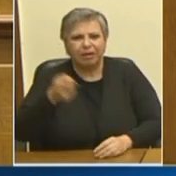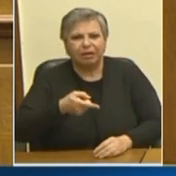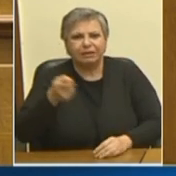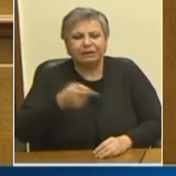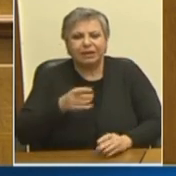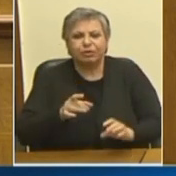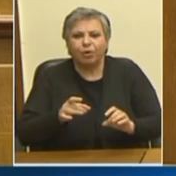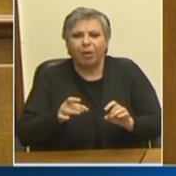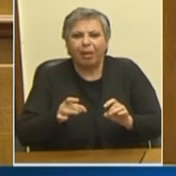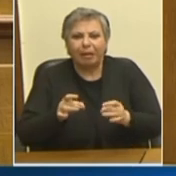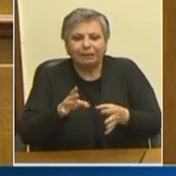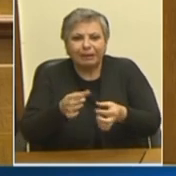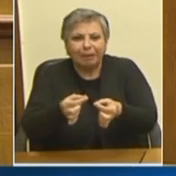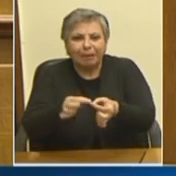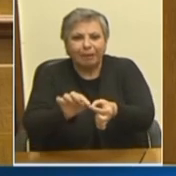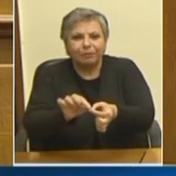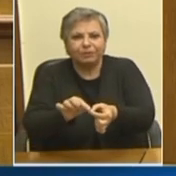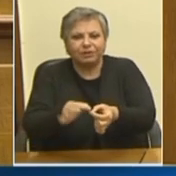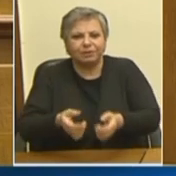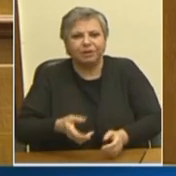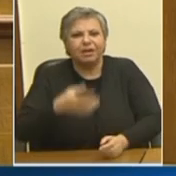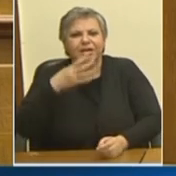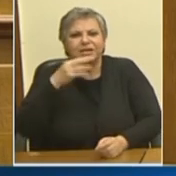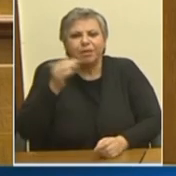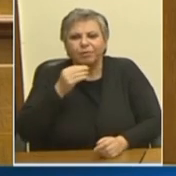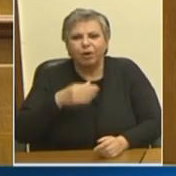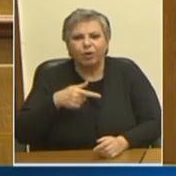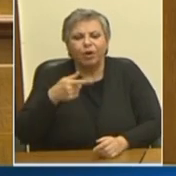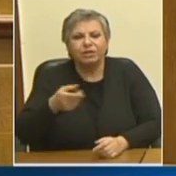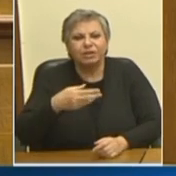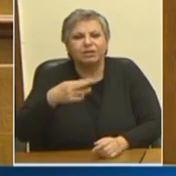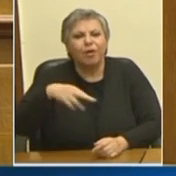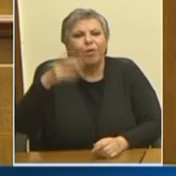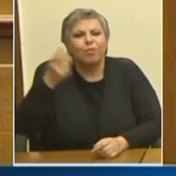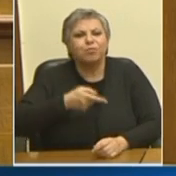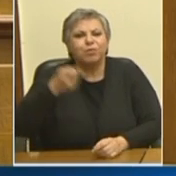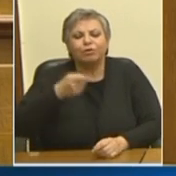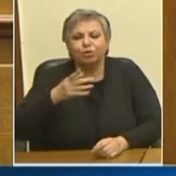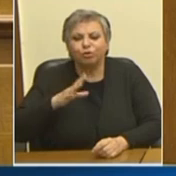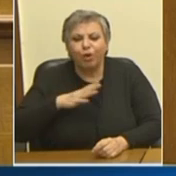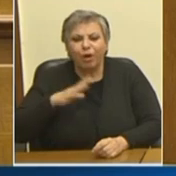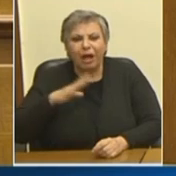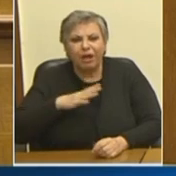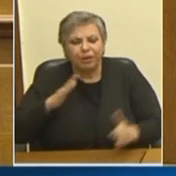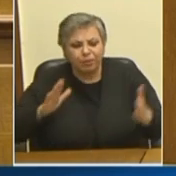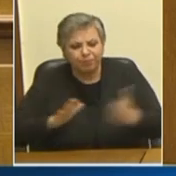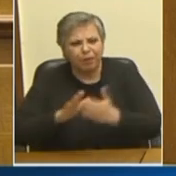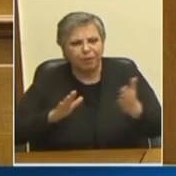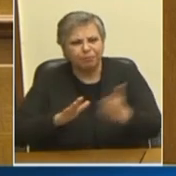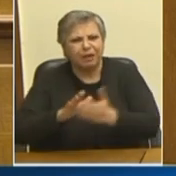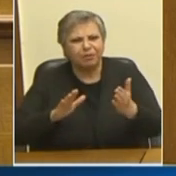Ούτε 10%. Γιατί τα βάζετε με το πλήθος? Και το πλήθος των ανθρώπων που δεν σας φταίει